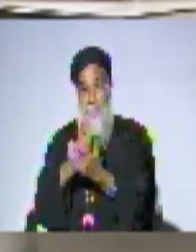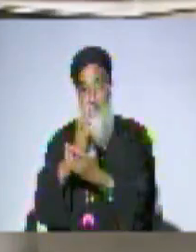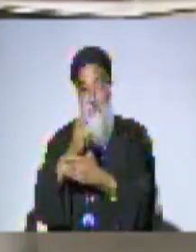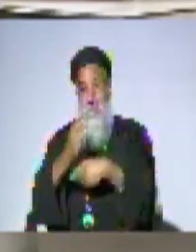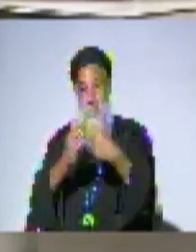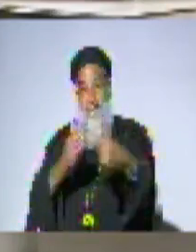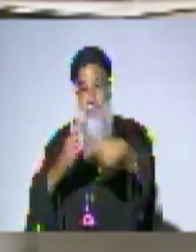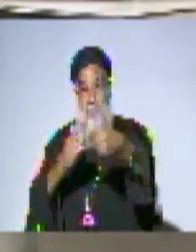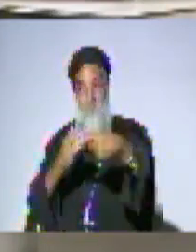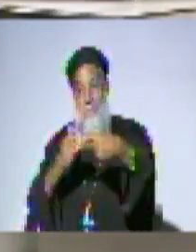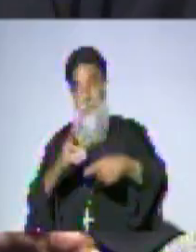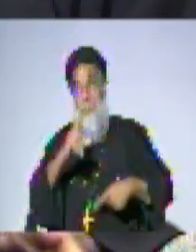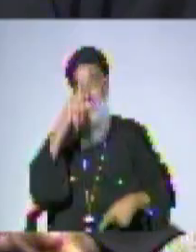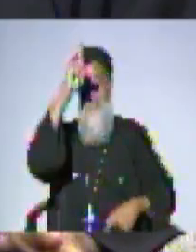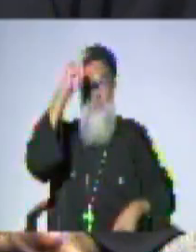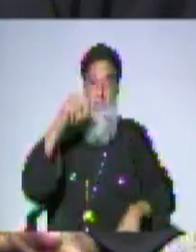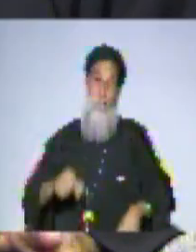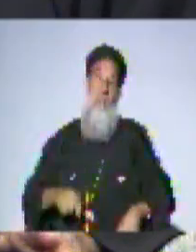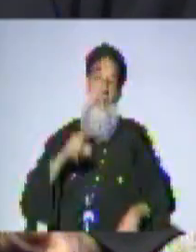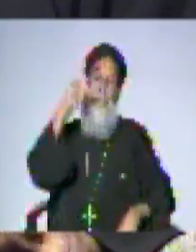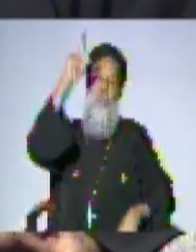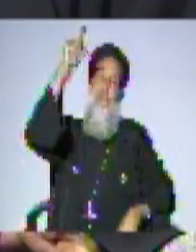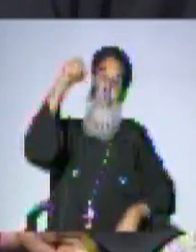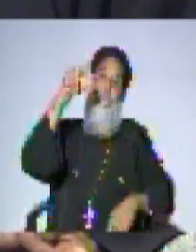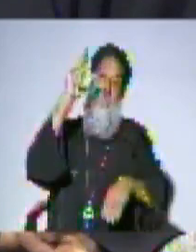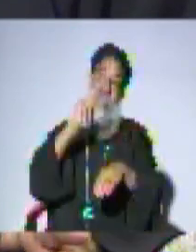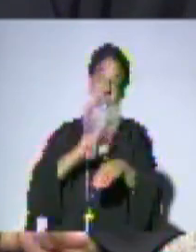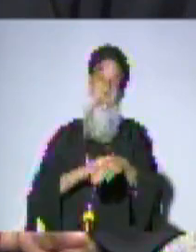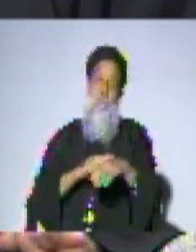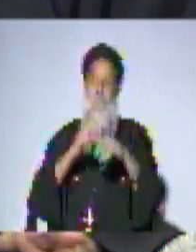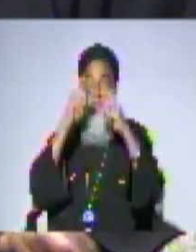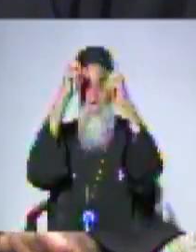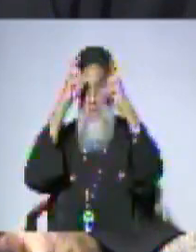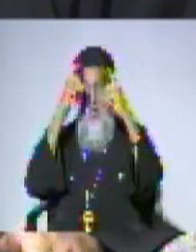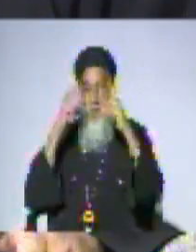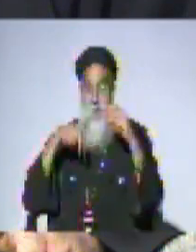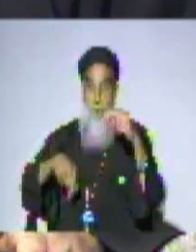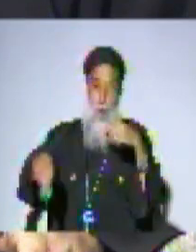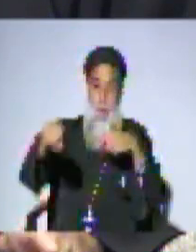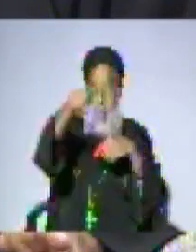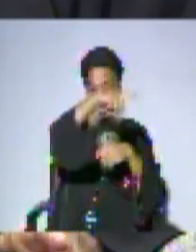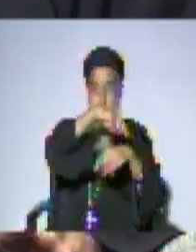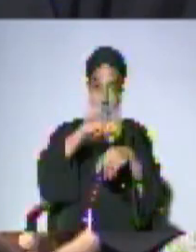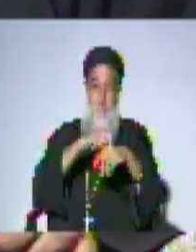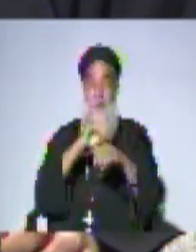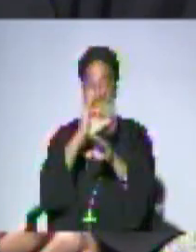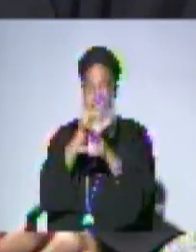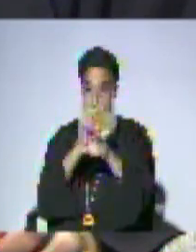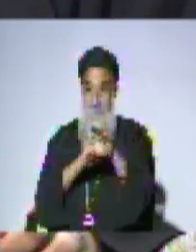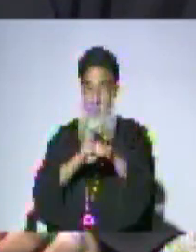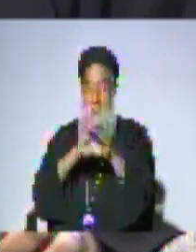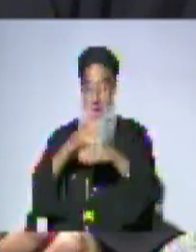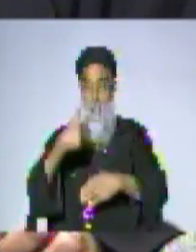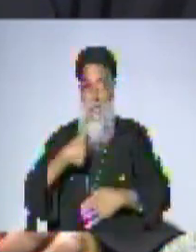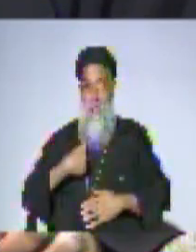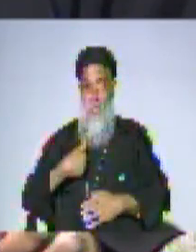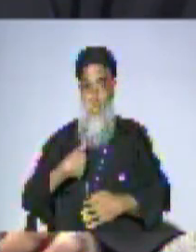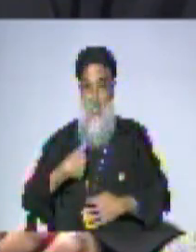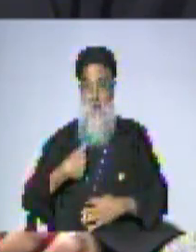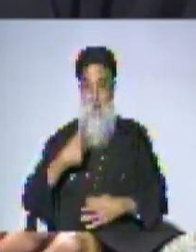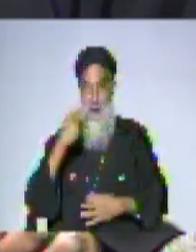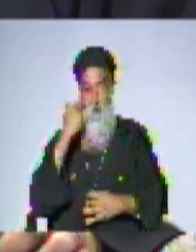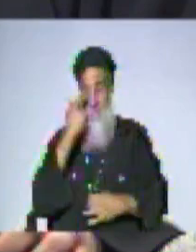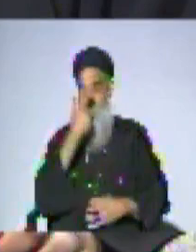الالهيه. ولك انت ايضا ايها الرب الذي ترحم كل احد، اذ قد ترأفت على ضعفي، عرني